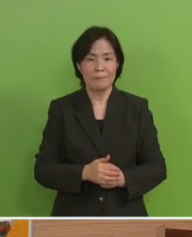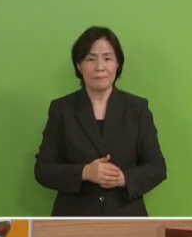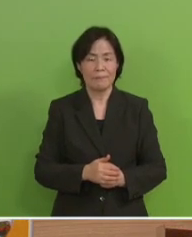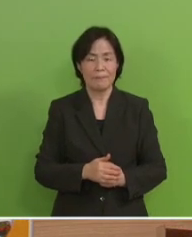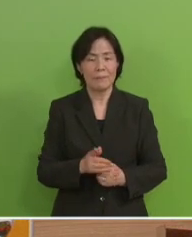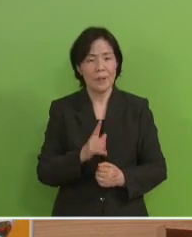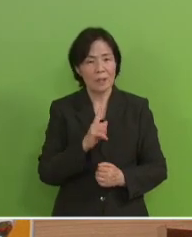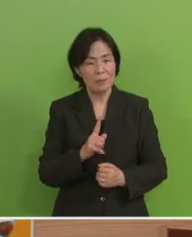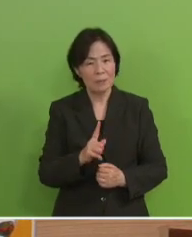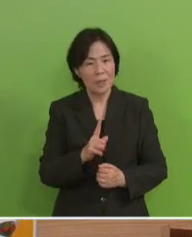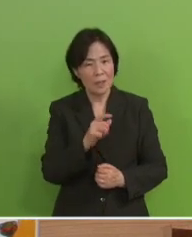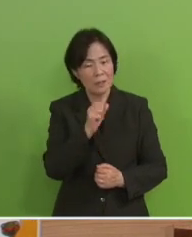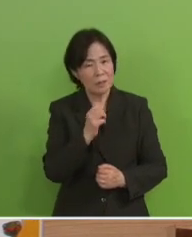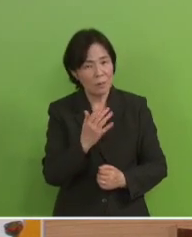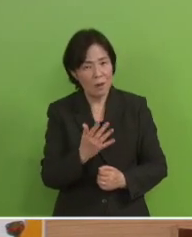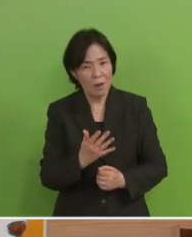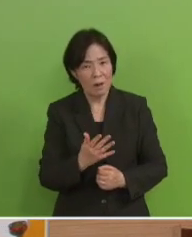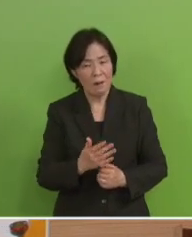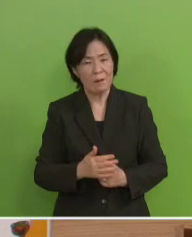なっていったらいいかなん